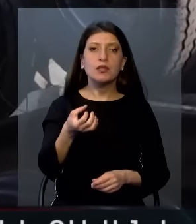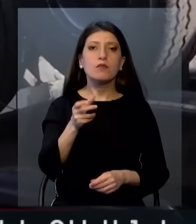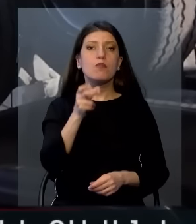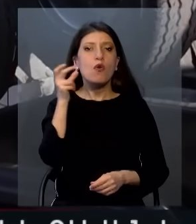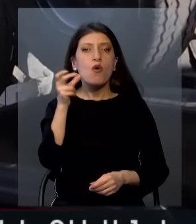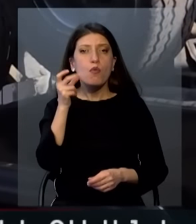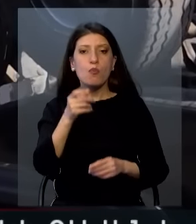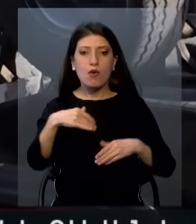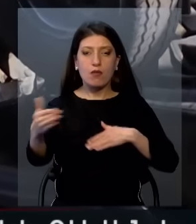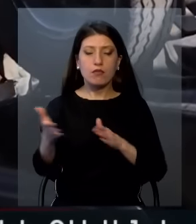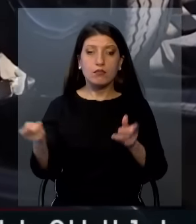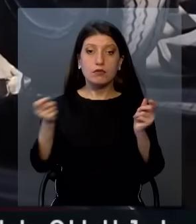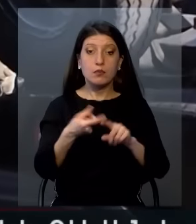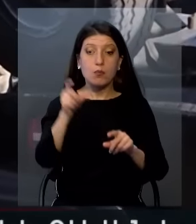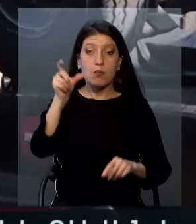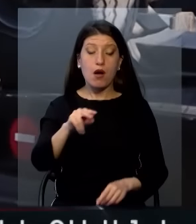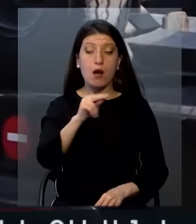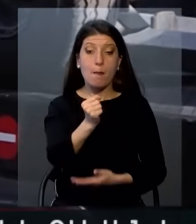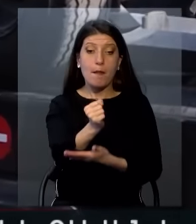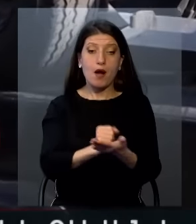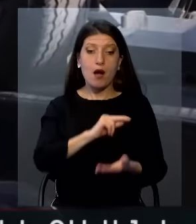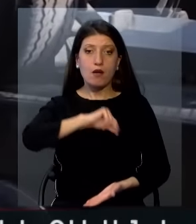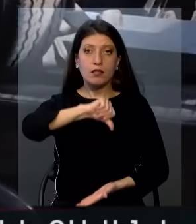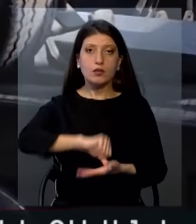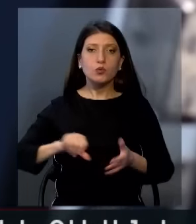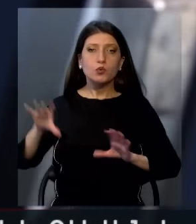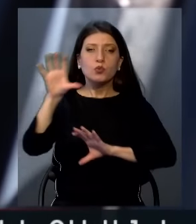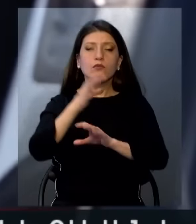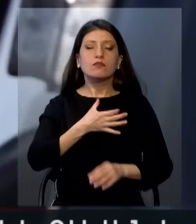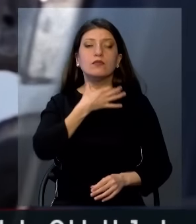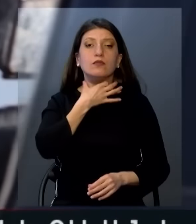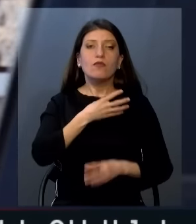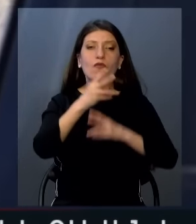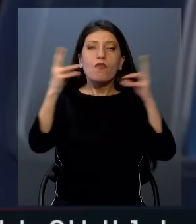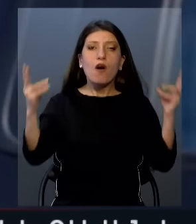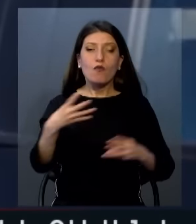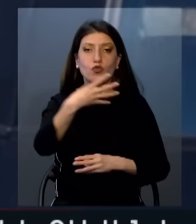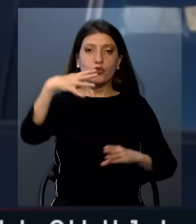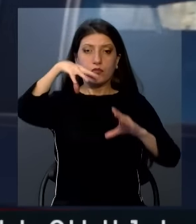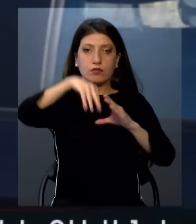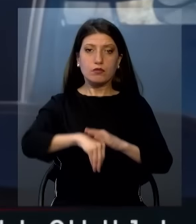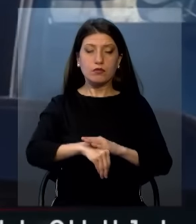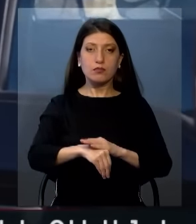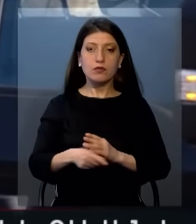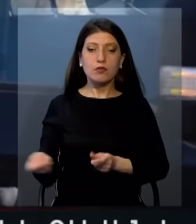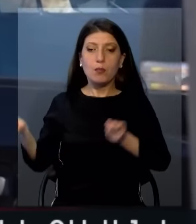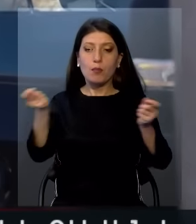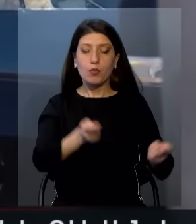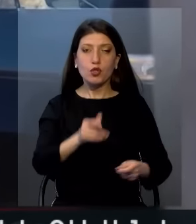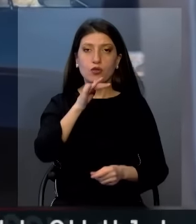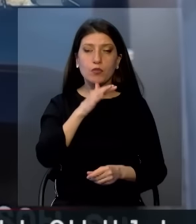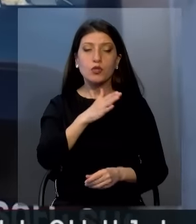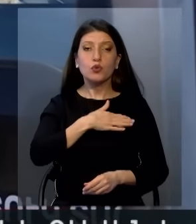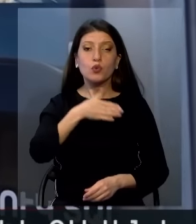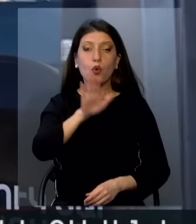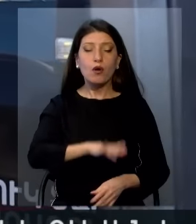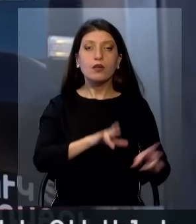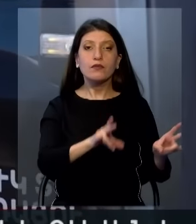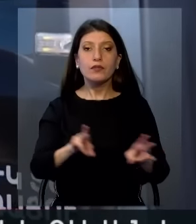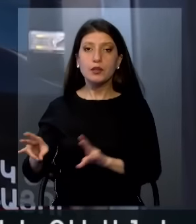Այս մարդը, որ հավանաբար պահեստի աշխատակից է, ծխահարվել է վառվող շենքի ներսից ապրանք դուրս բերելու ժամանակ, զոհերու վիրավորներ չկան։